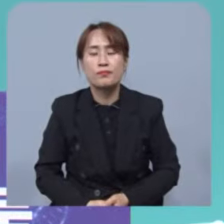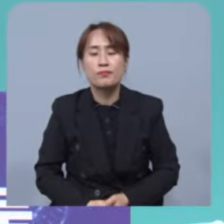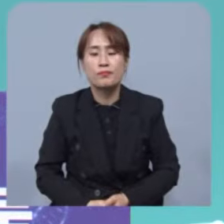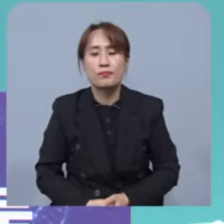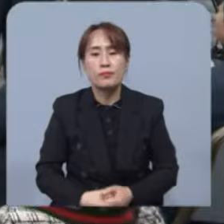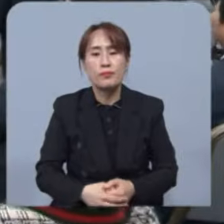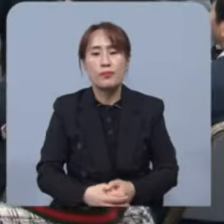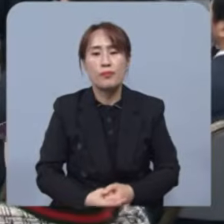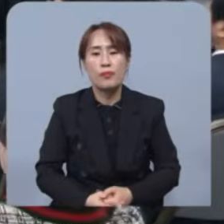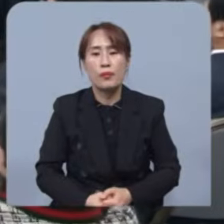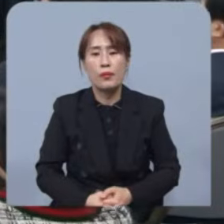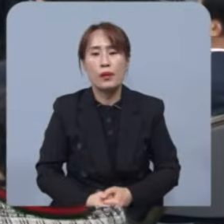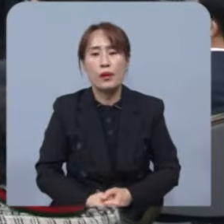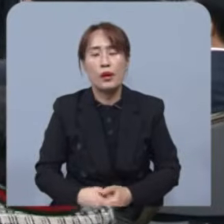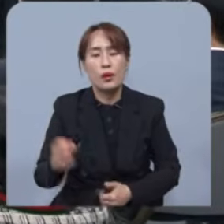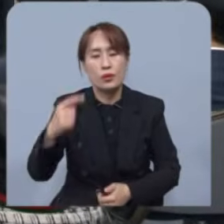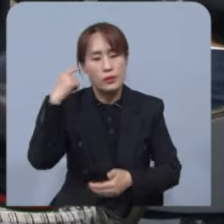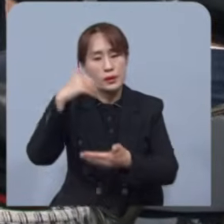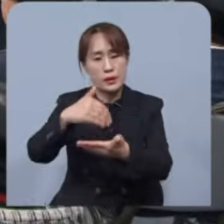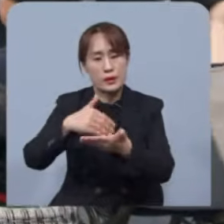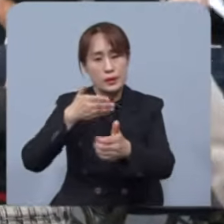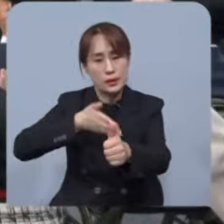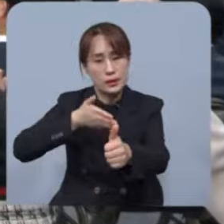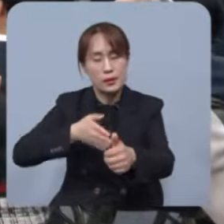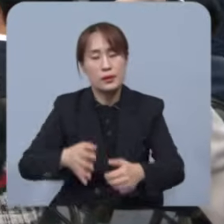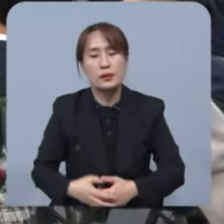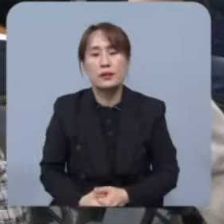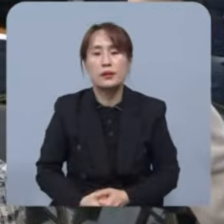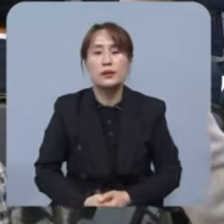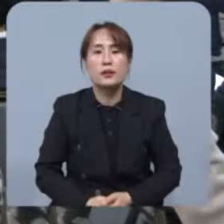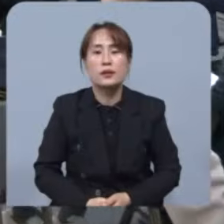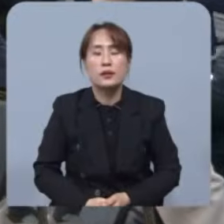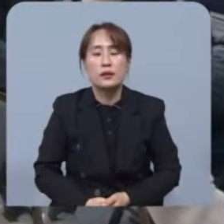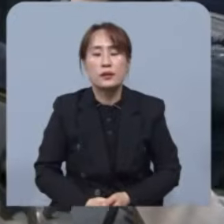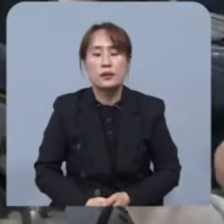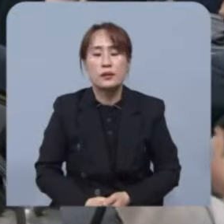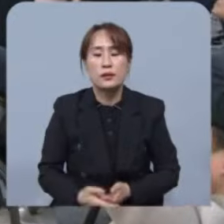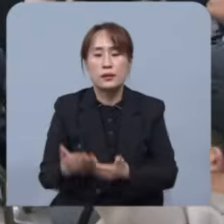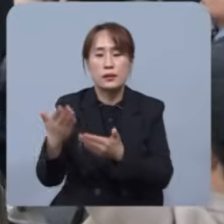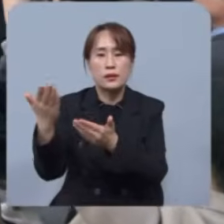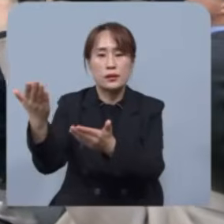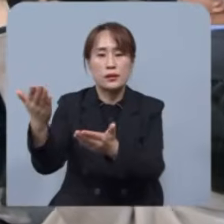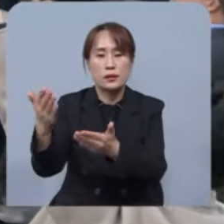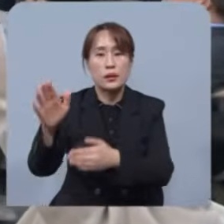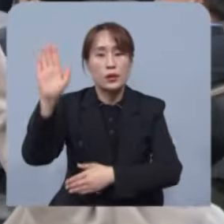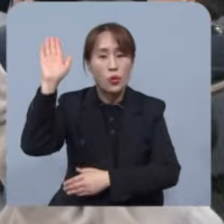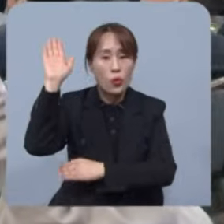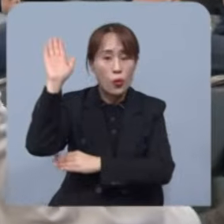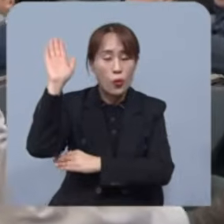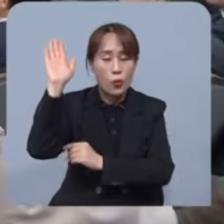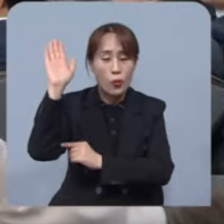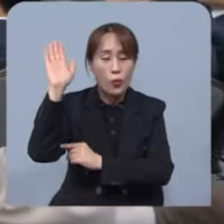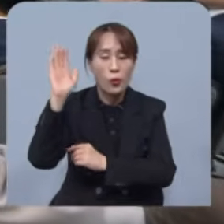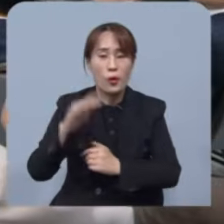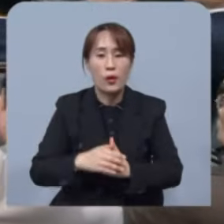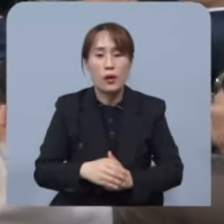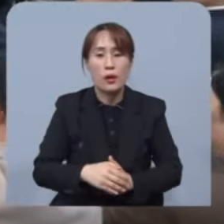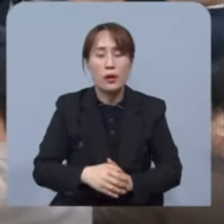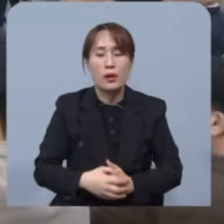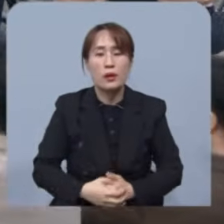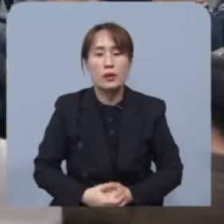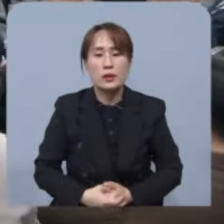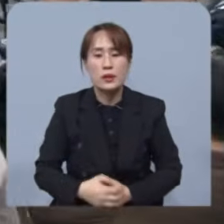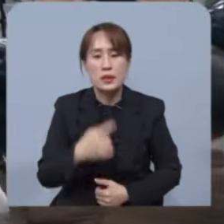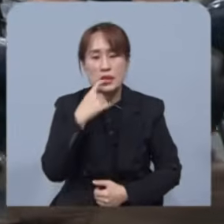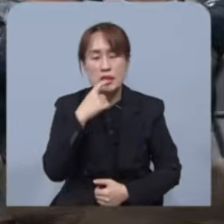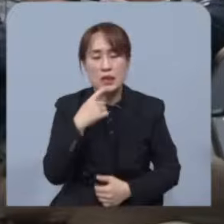예, 계속해서 의견 듣겠습니다. 저기 지금 손 드신 베이지색이라고 해야